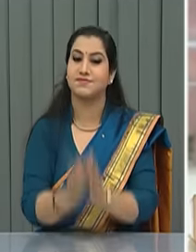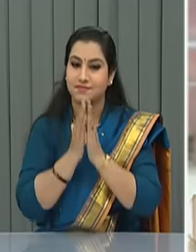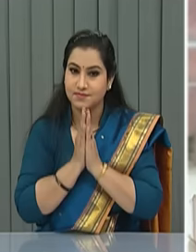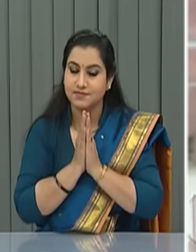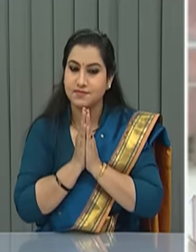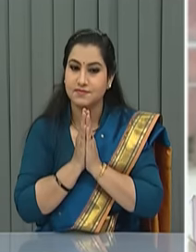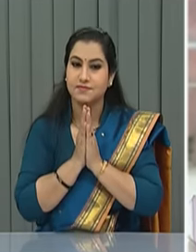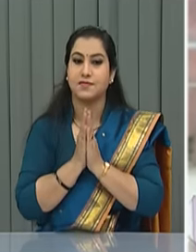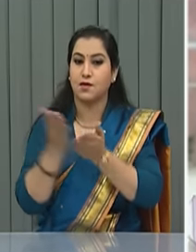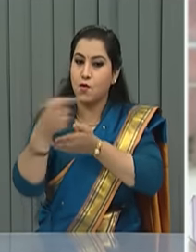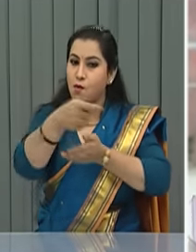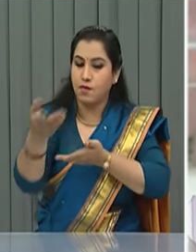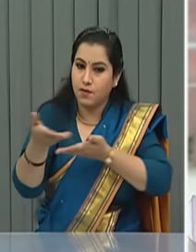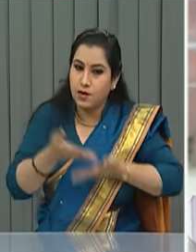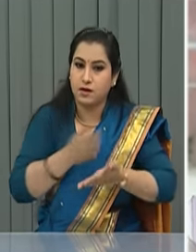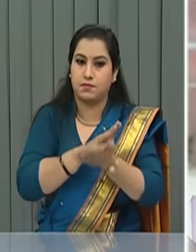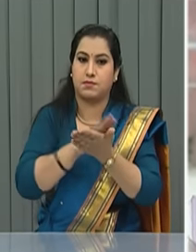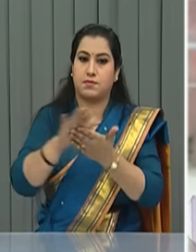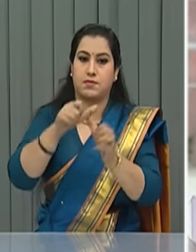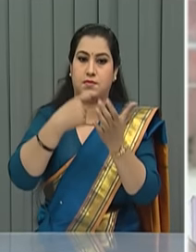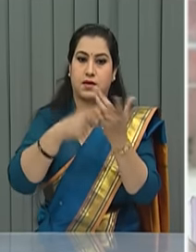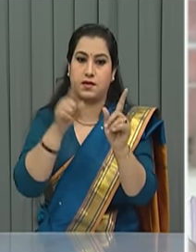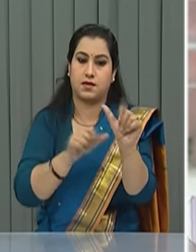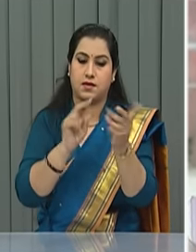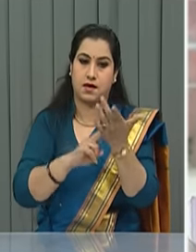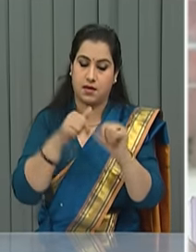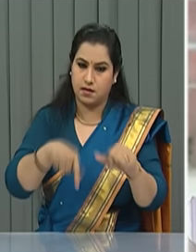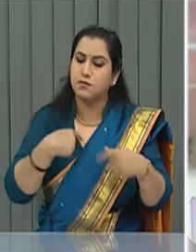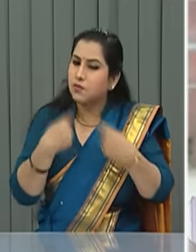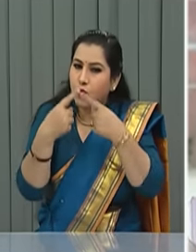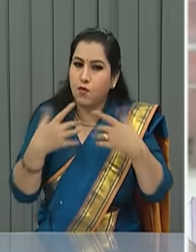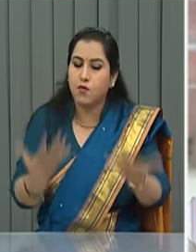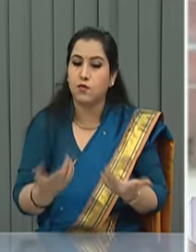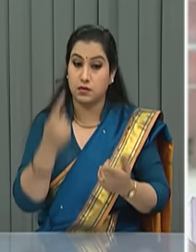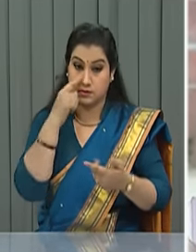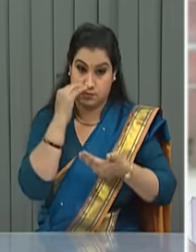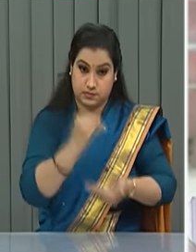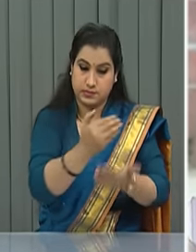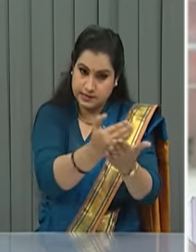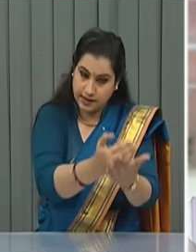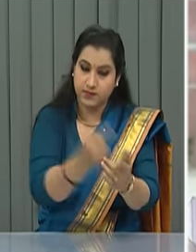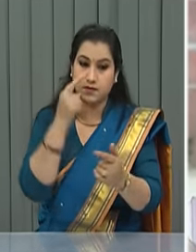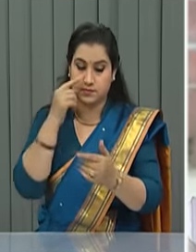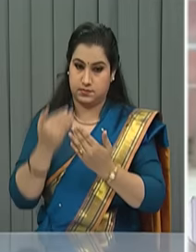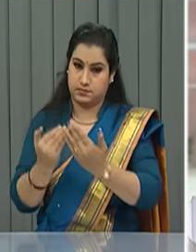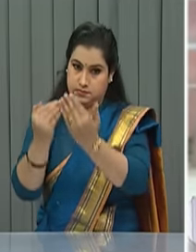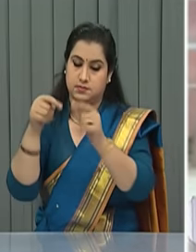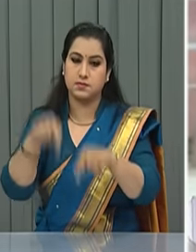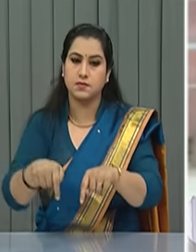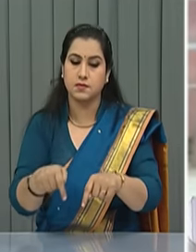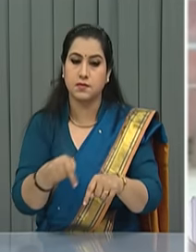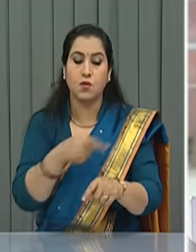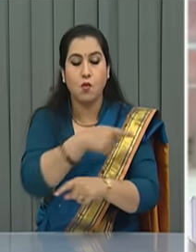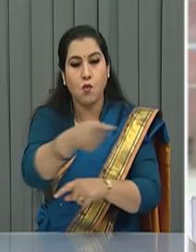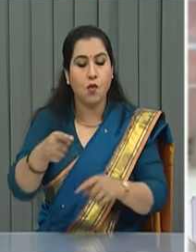नमस्कार, हरियाणा में आपका स्वागत है। हम बात कर रहे हैं बेटी बचाओ बेटी पढ़ाओ अभियान की। हरियाणा पर इसका